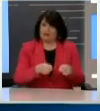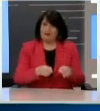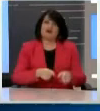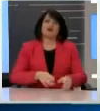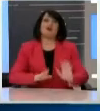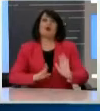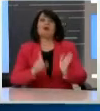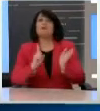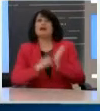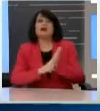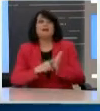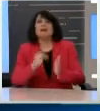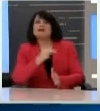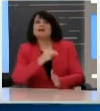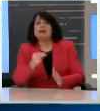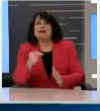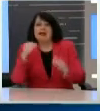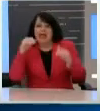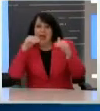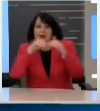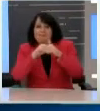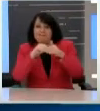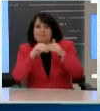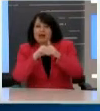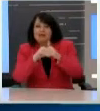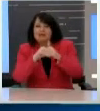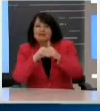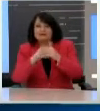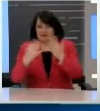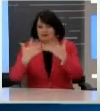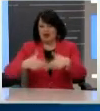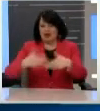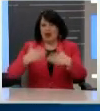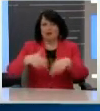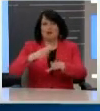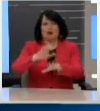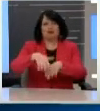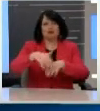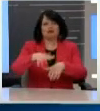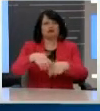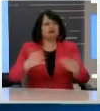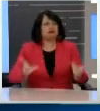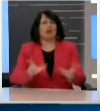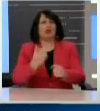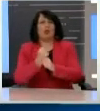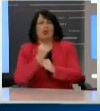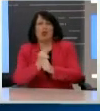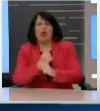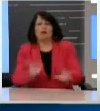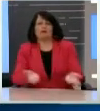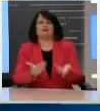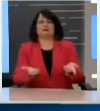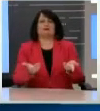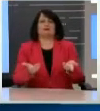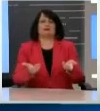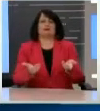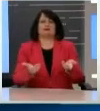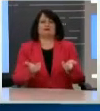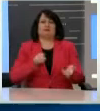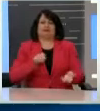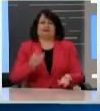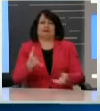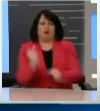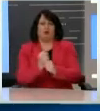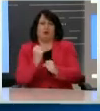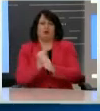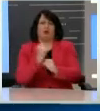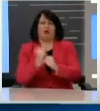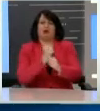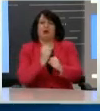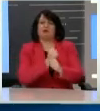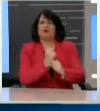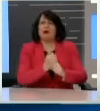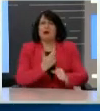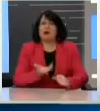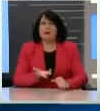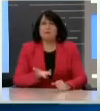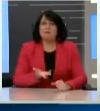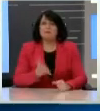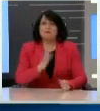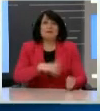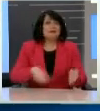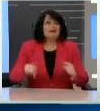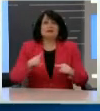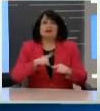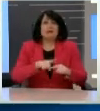πρέπει να είναι τα μηχανήματα που θα δουλεύουν, οι δουλειές που θα αυξάνονται. Και στη δική μας